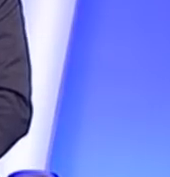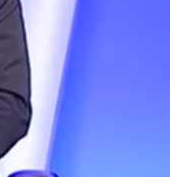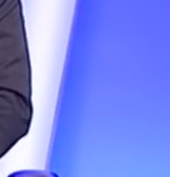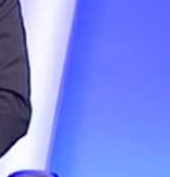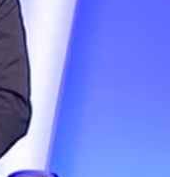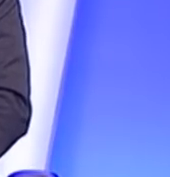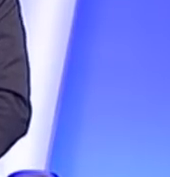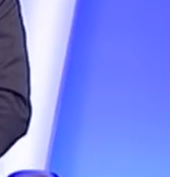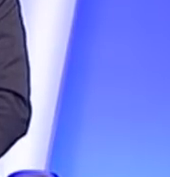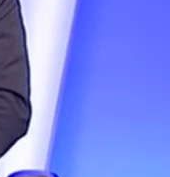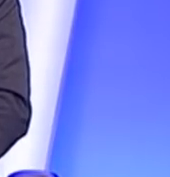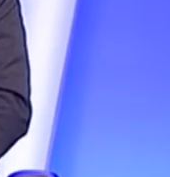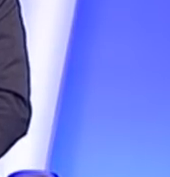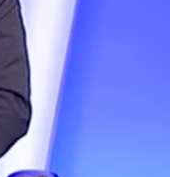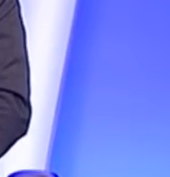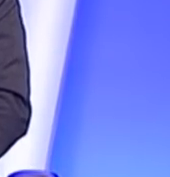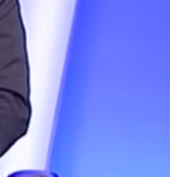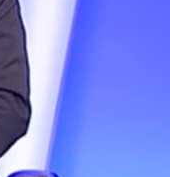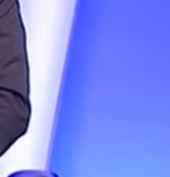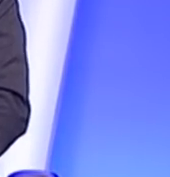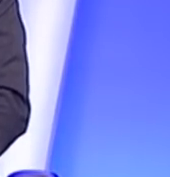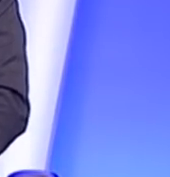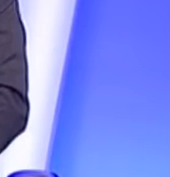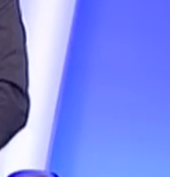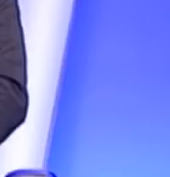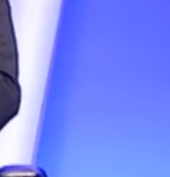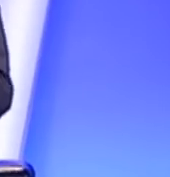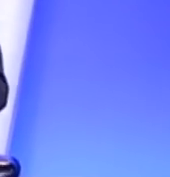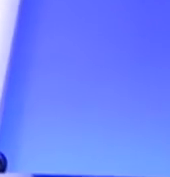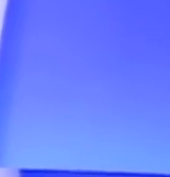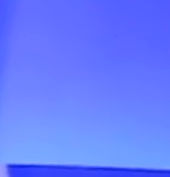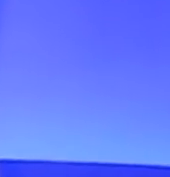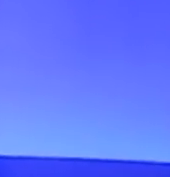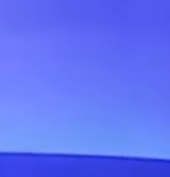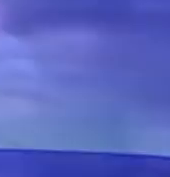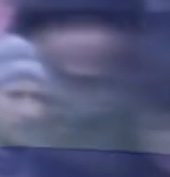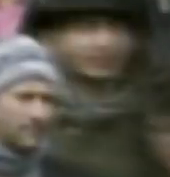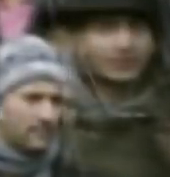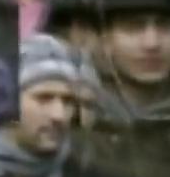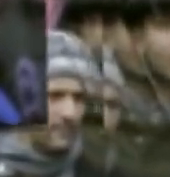ประยุทธ์มีพฤติกรรมข่มขู่นะครับวางตัวเหมือนสภาเป็นค่ายทหารคุยกันช่วงหน้าครับ